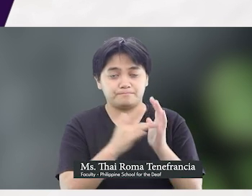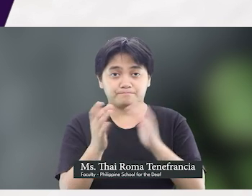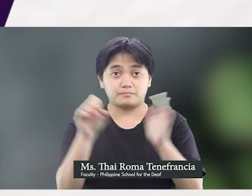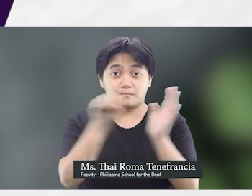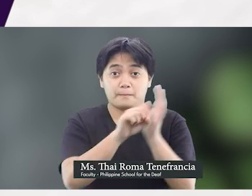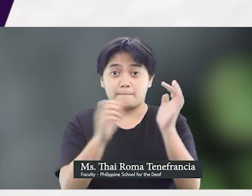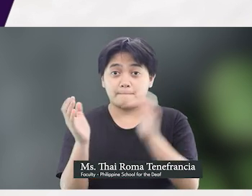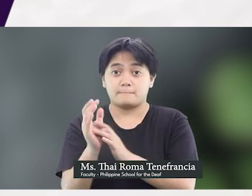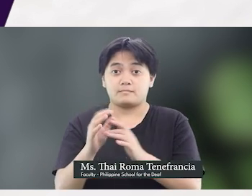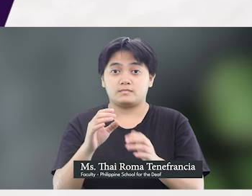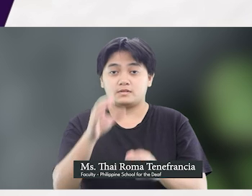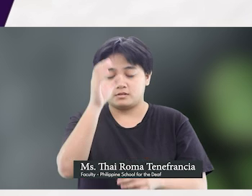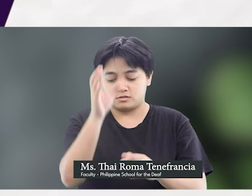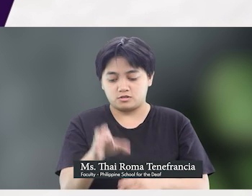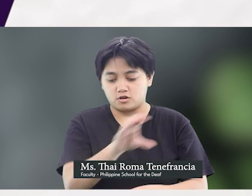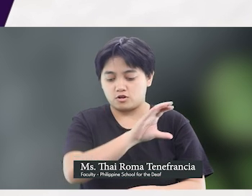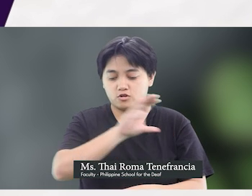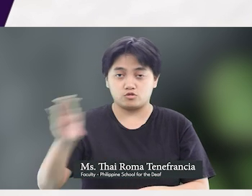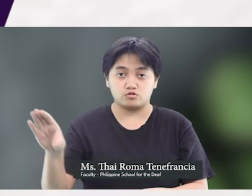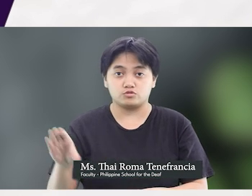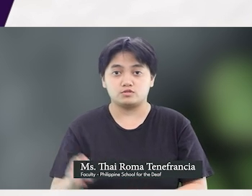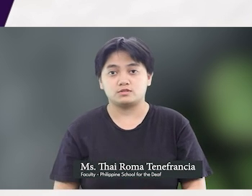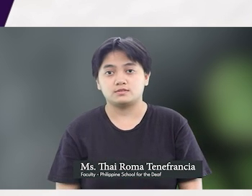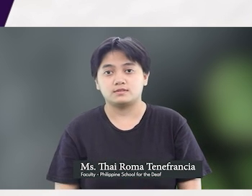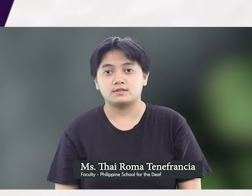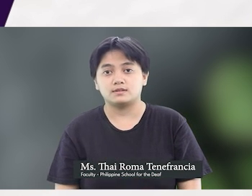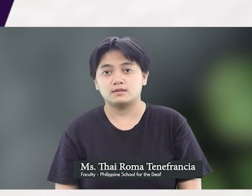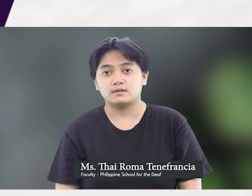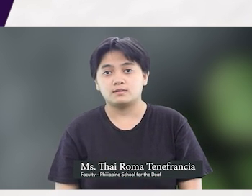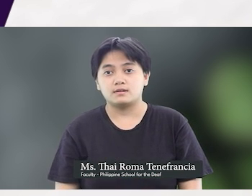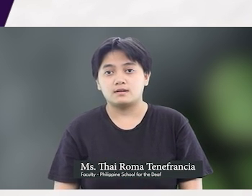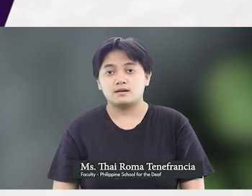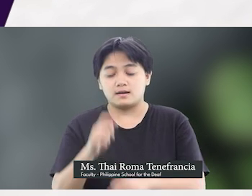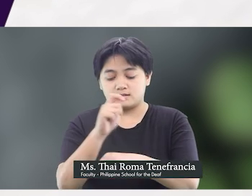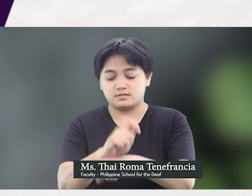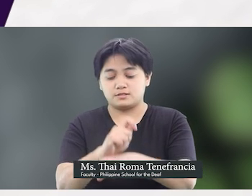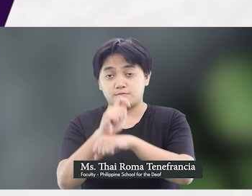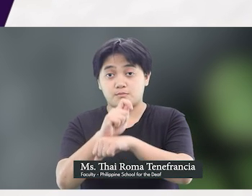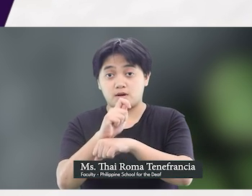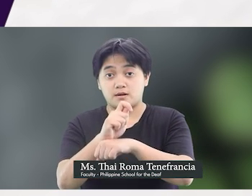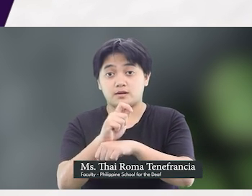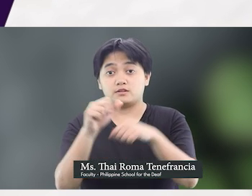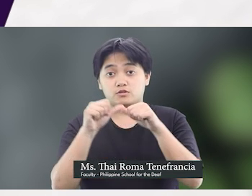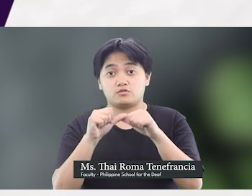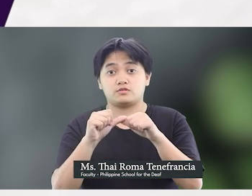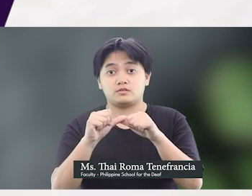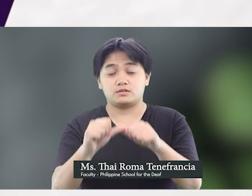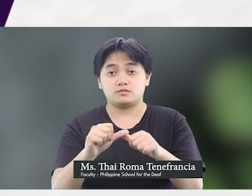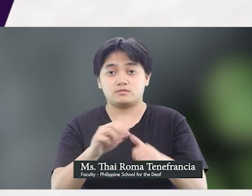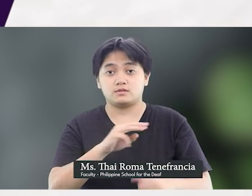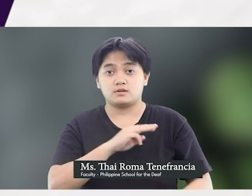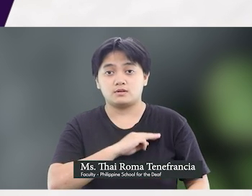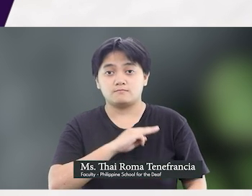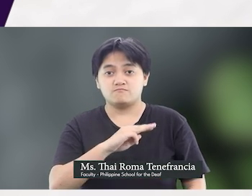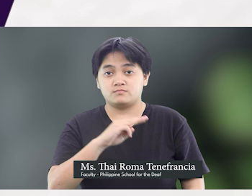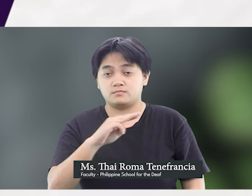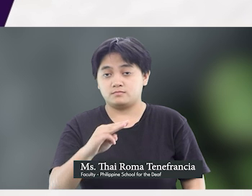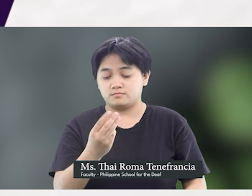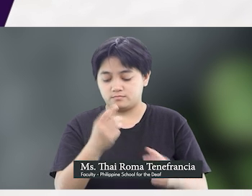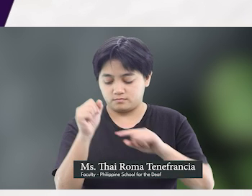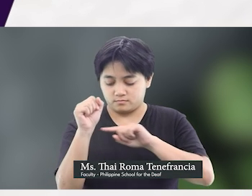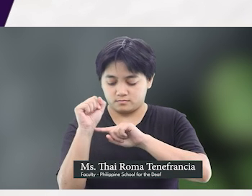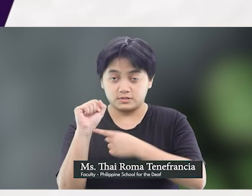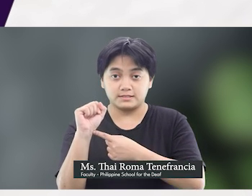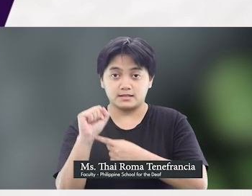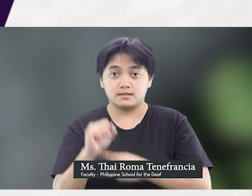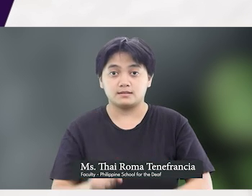sa krus. Siyang naging panulokang bato ng bagong templong itinayo, ang simbahang magpapatuloy sa misyong